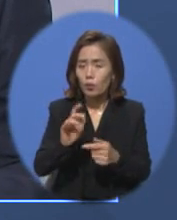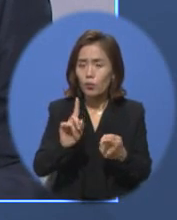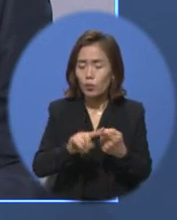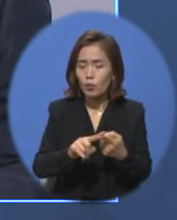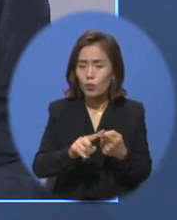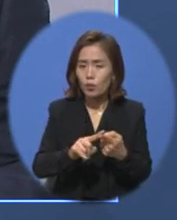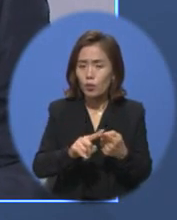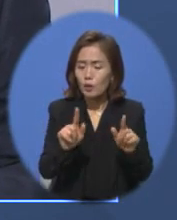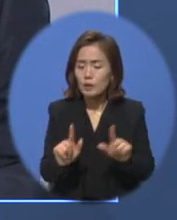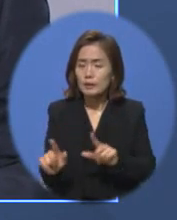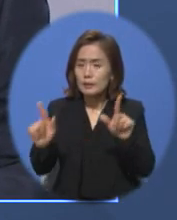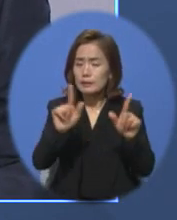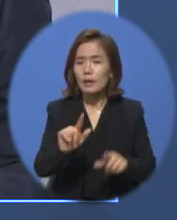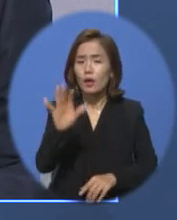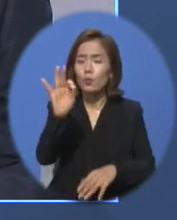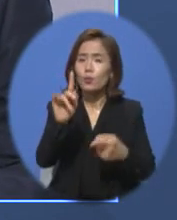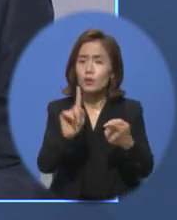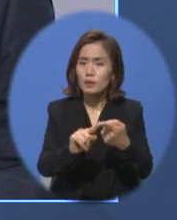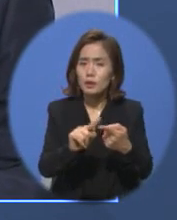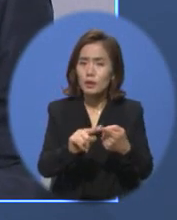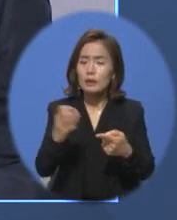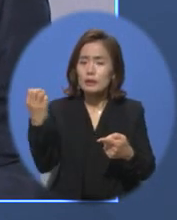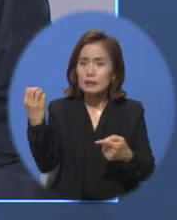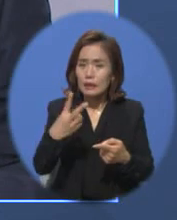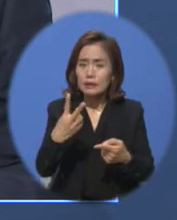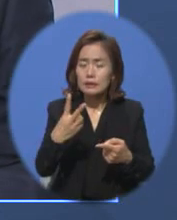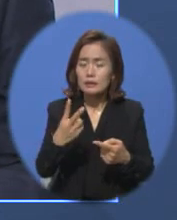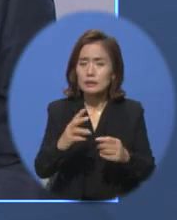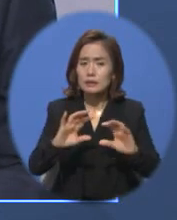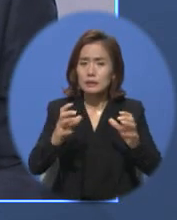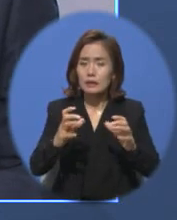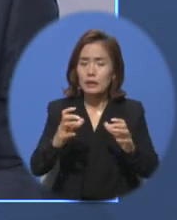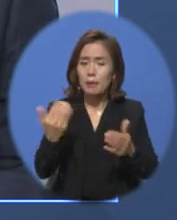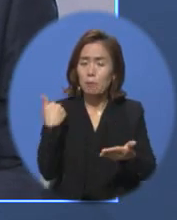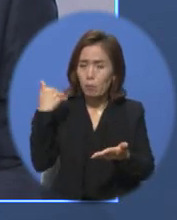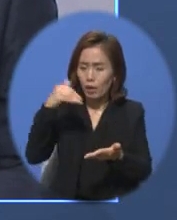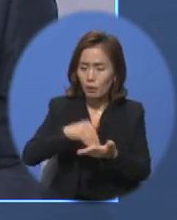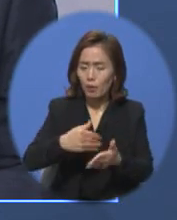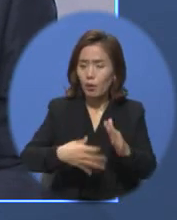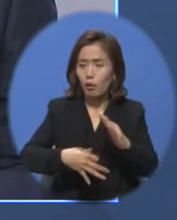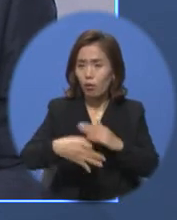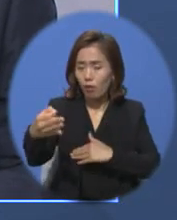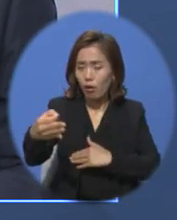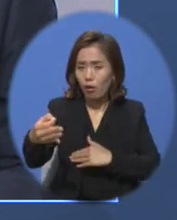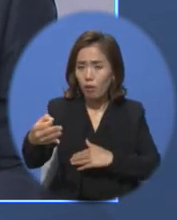가 그들이기본생활비로받았던금액을다시가져간다고합니다 .